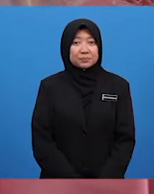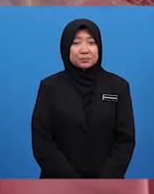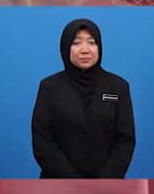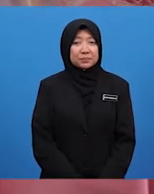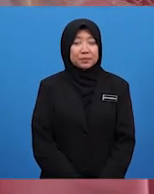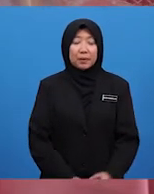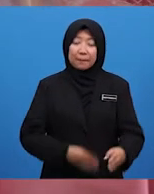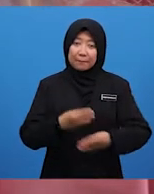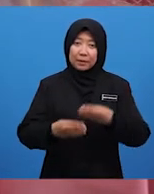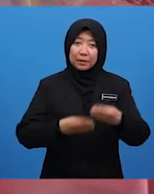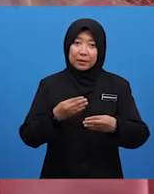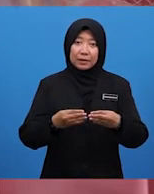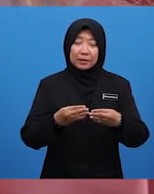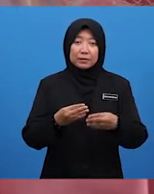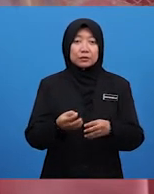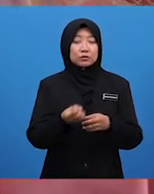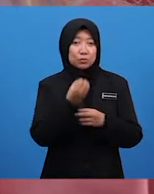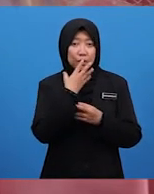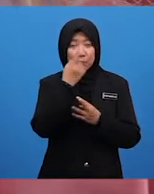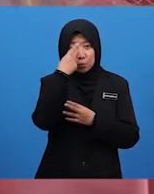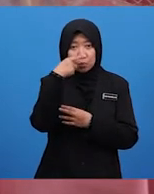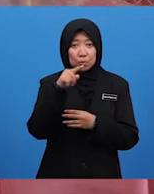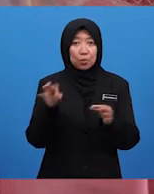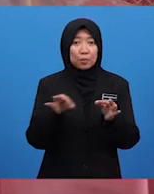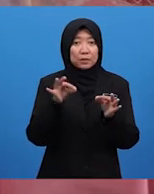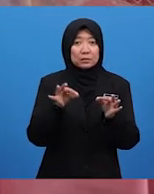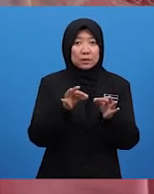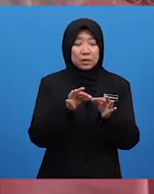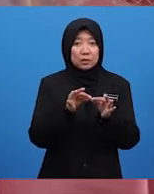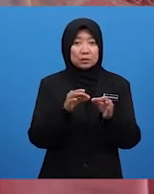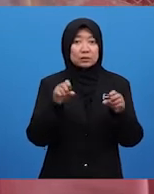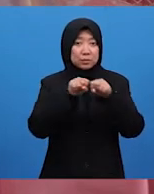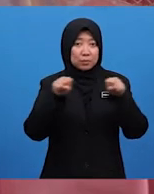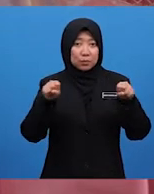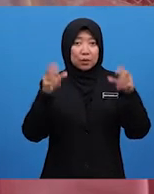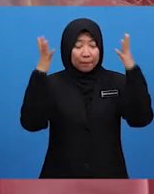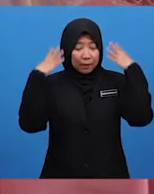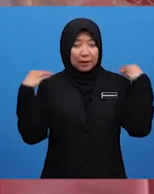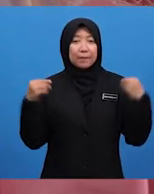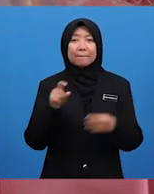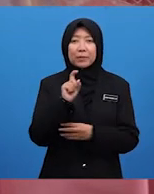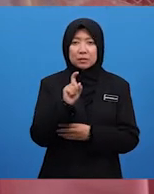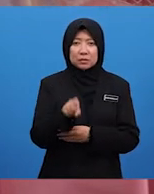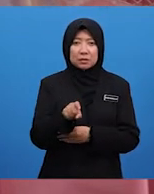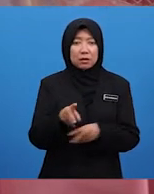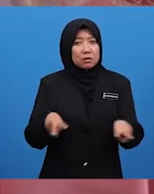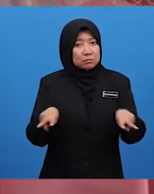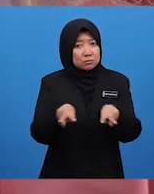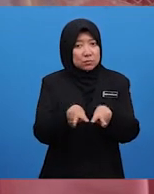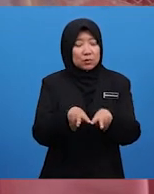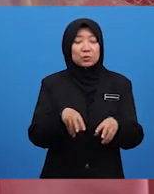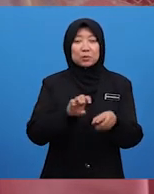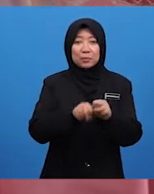Benang sulam yang digunakan untuk menjahit smoke Belanda mestilah padan supaya